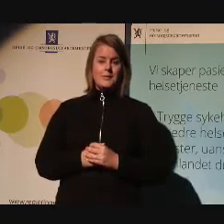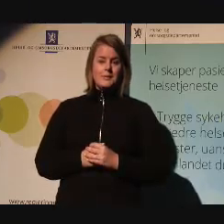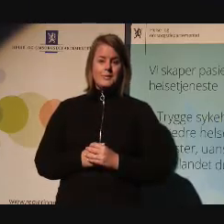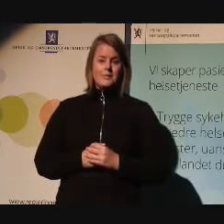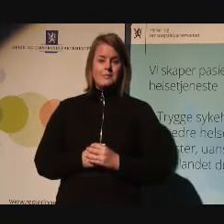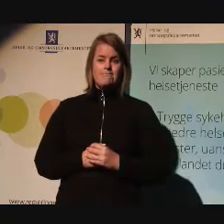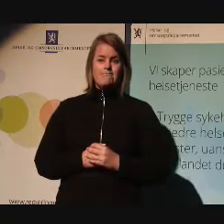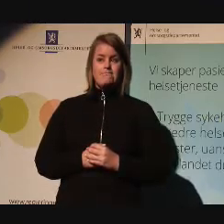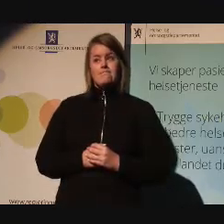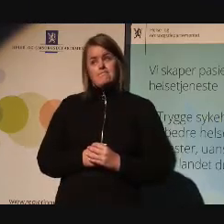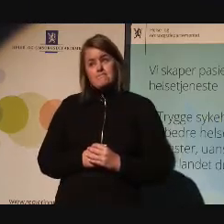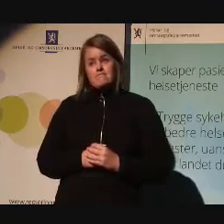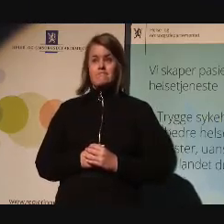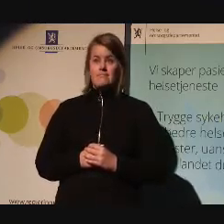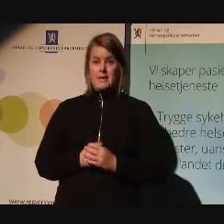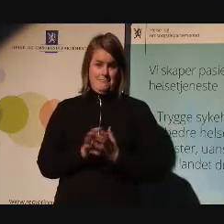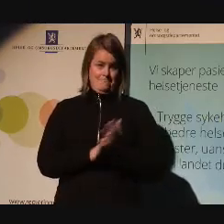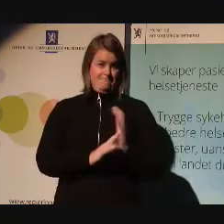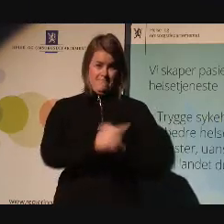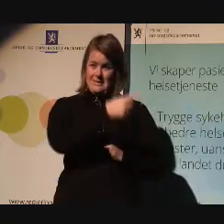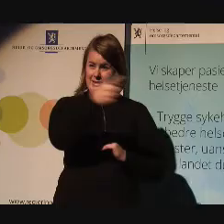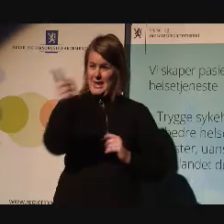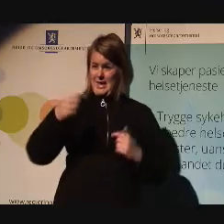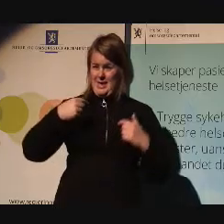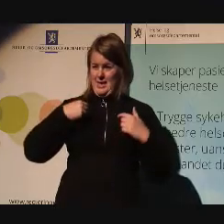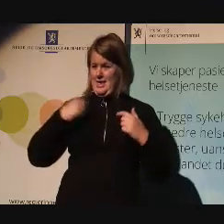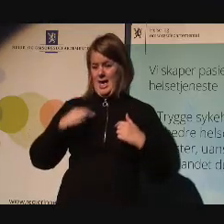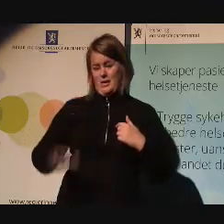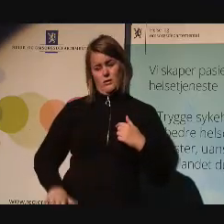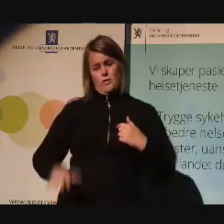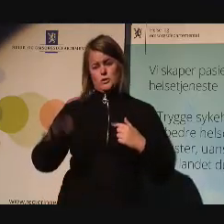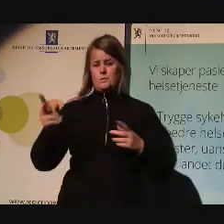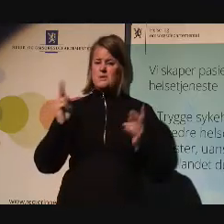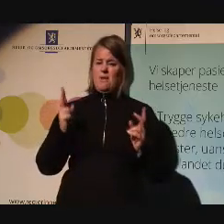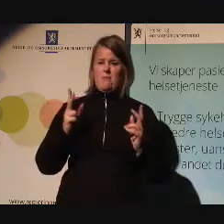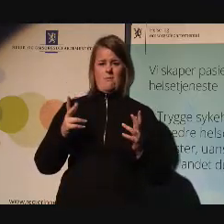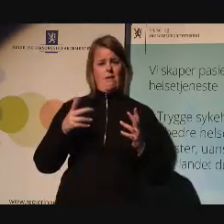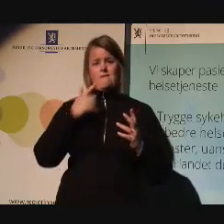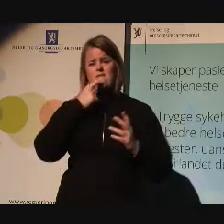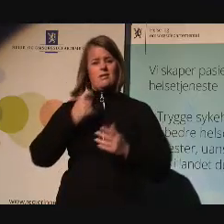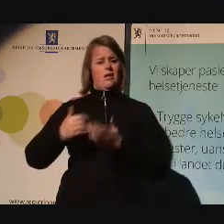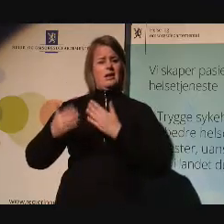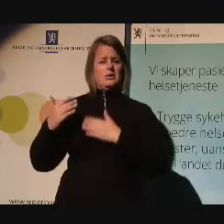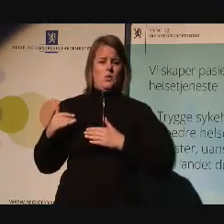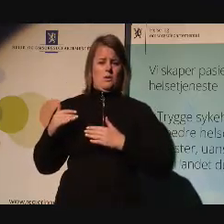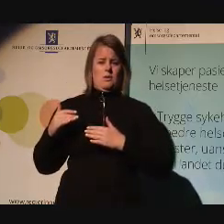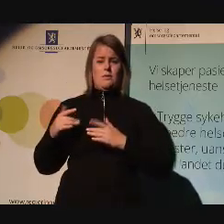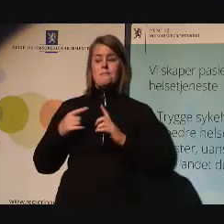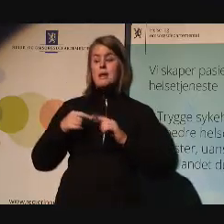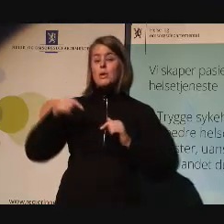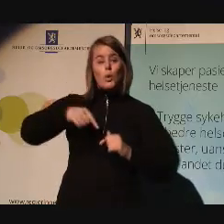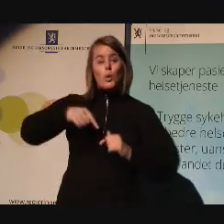sikkert vokst opp i samme tradisjon som dere. Jeg har forandret meg dette året.